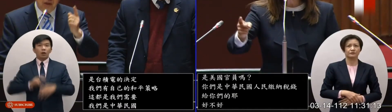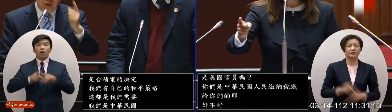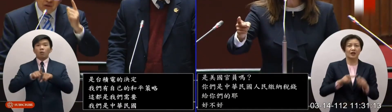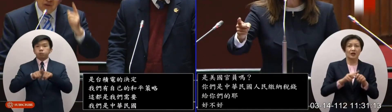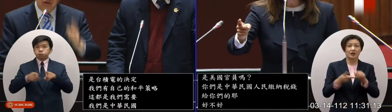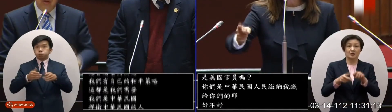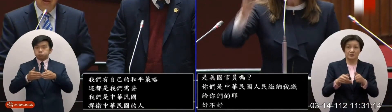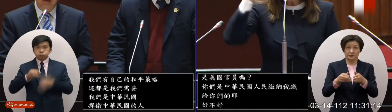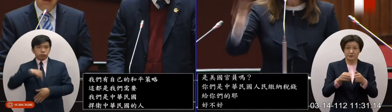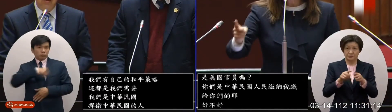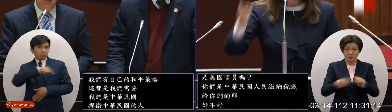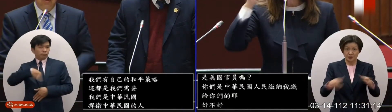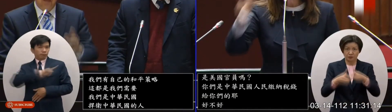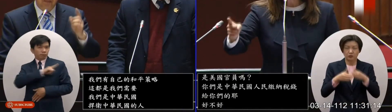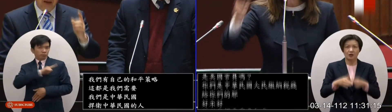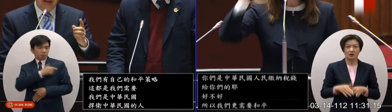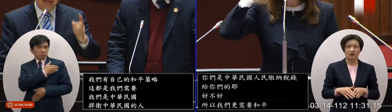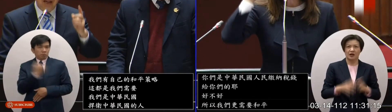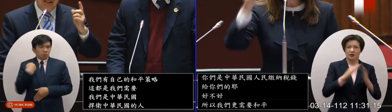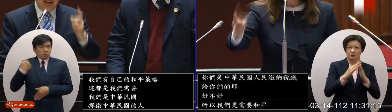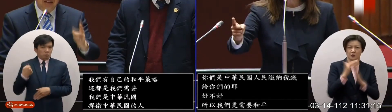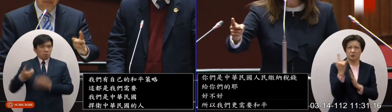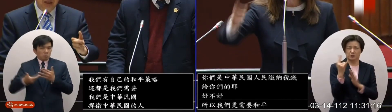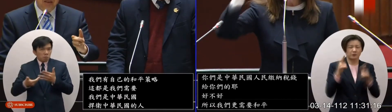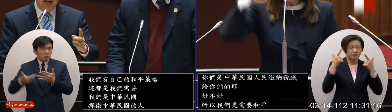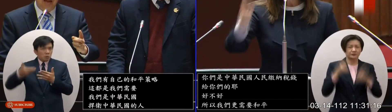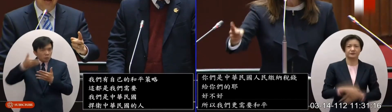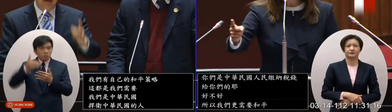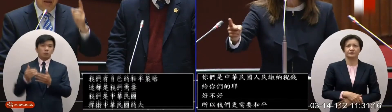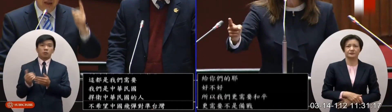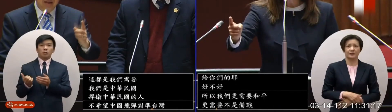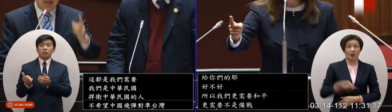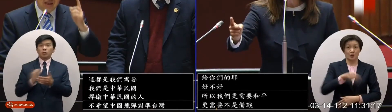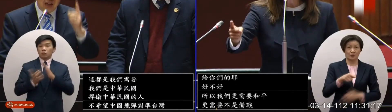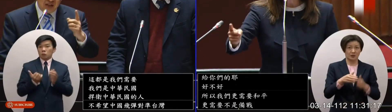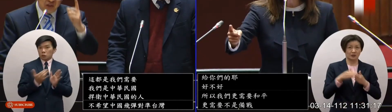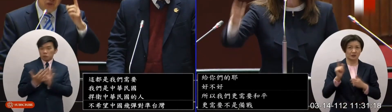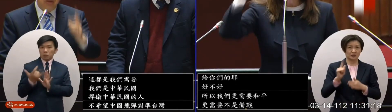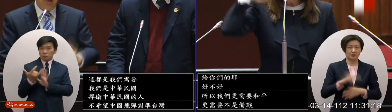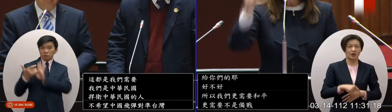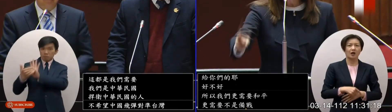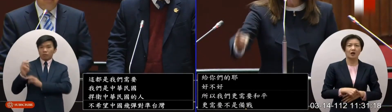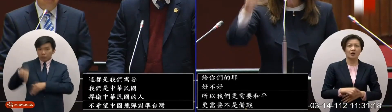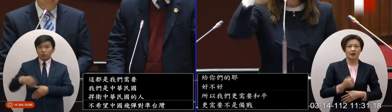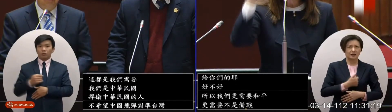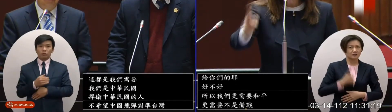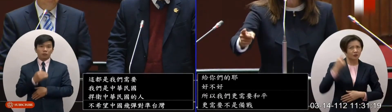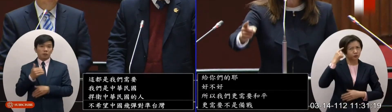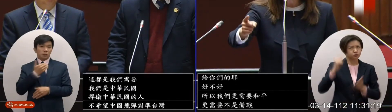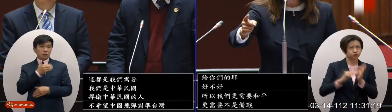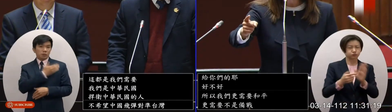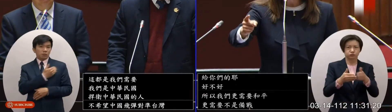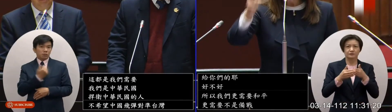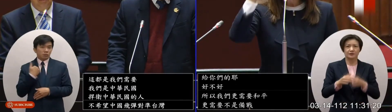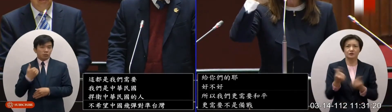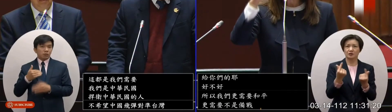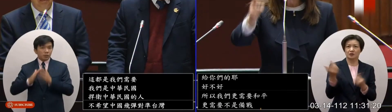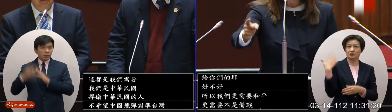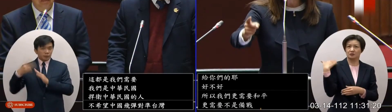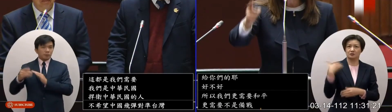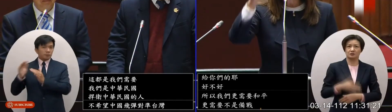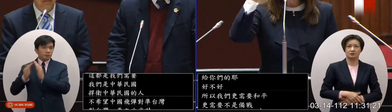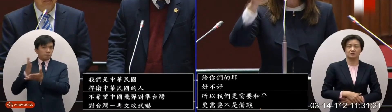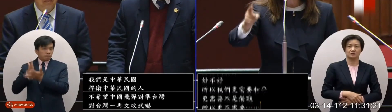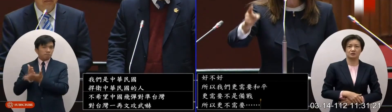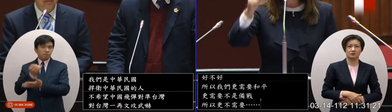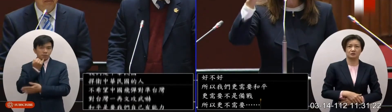是败战，所以我们更不需要 败 战，我们要施出我们的善意。就如同你们上次已经通